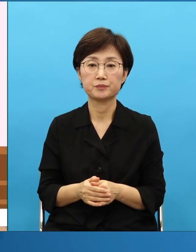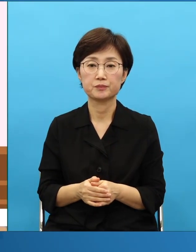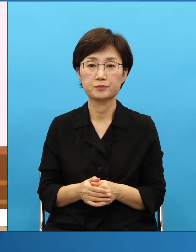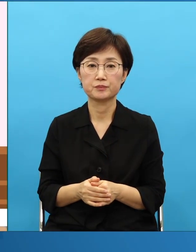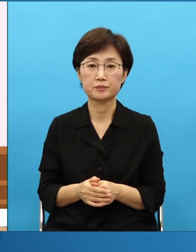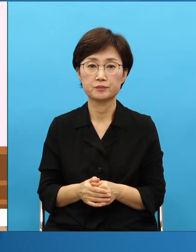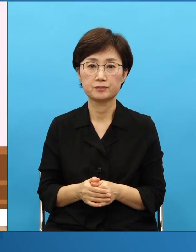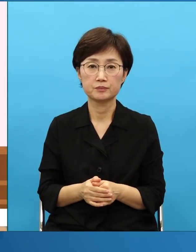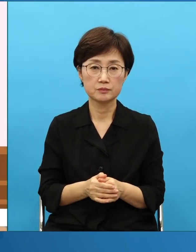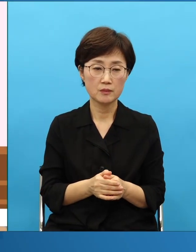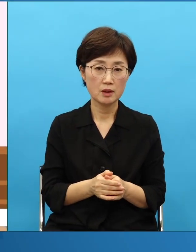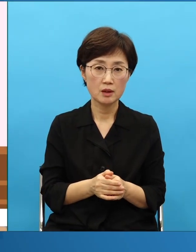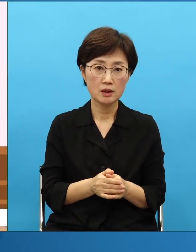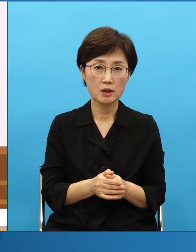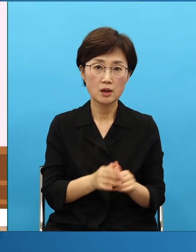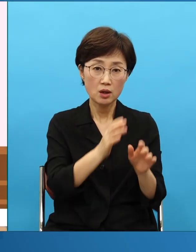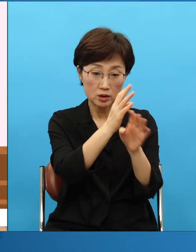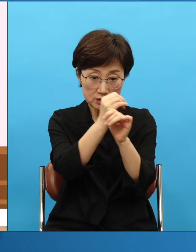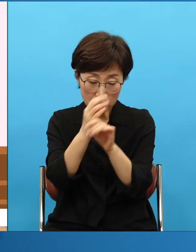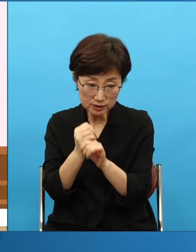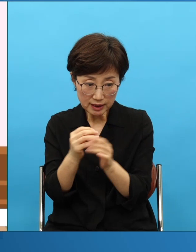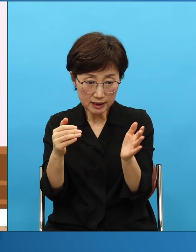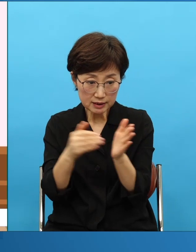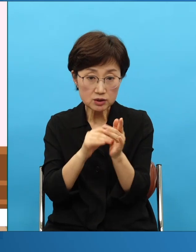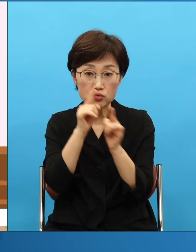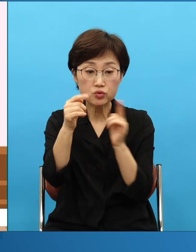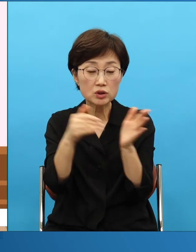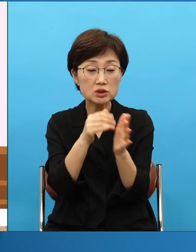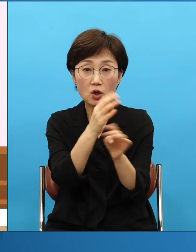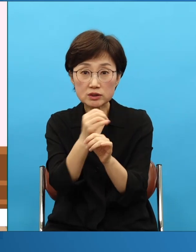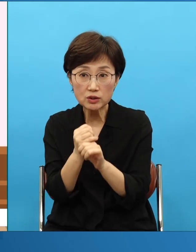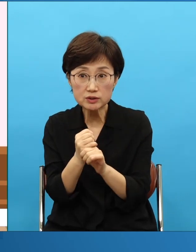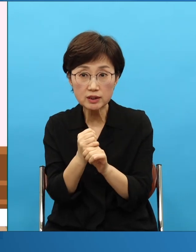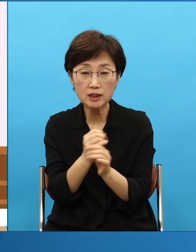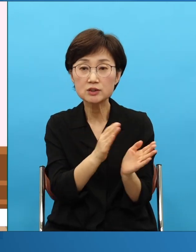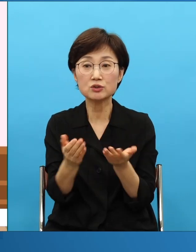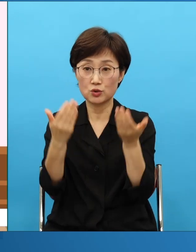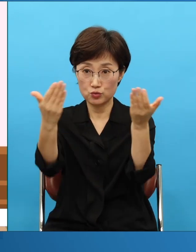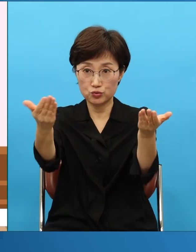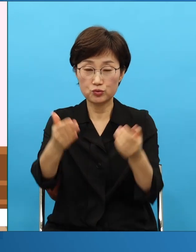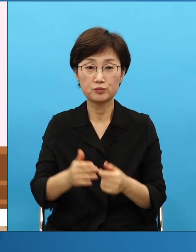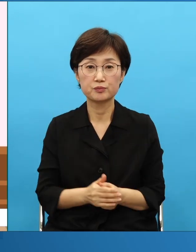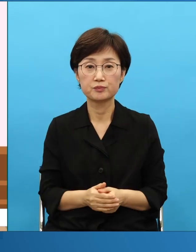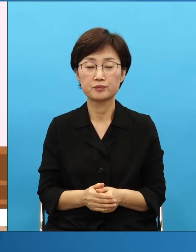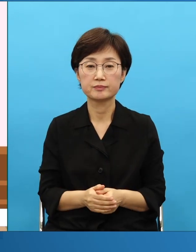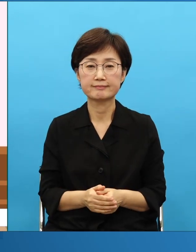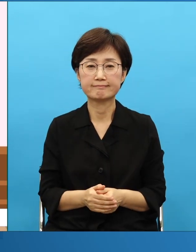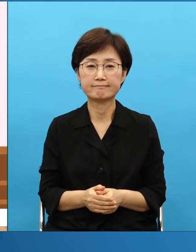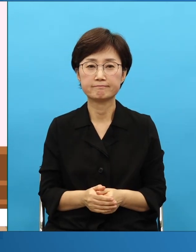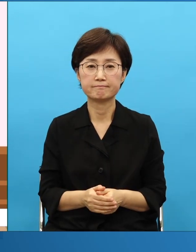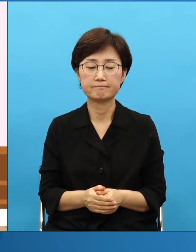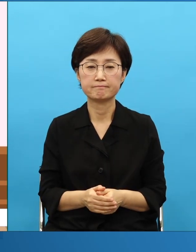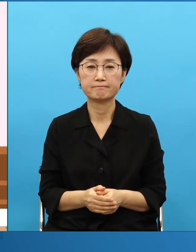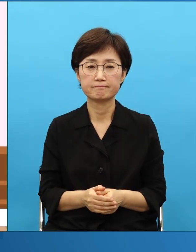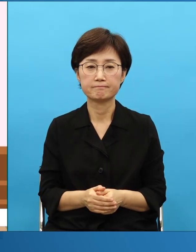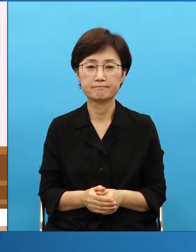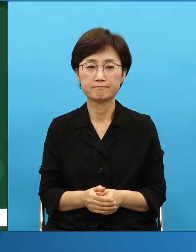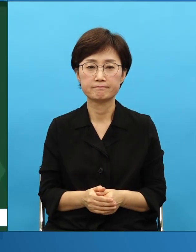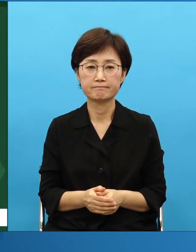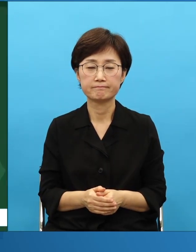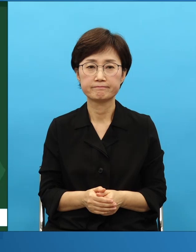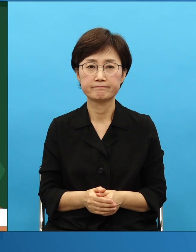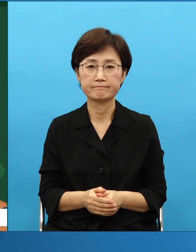한번 수련회 등록이 언제 마감되는지 총정리를 해줄게. 자, 메모할 준비는 돼